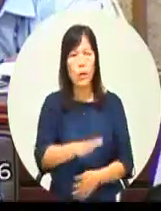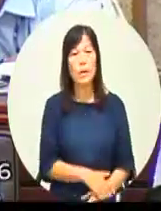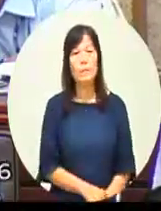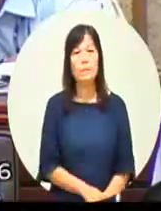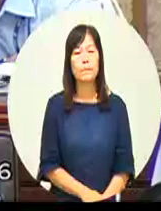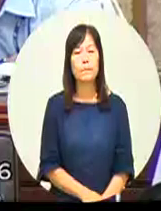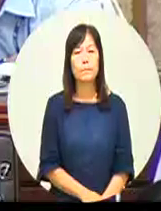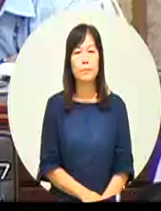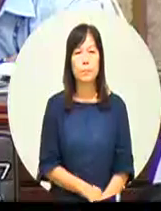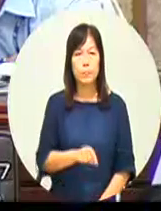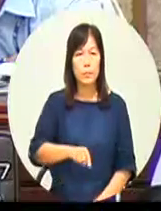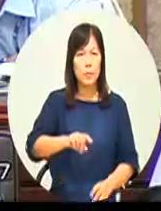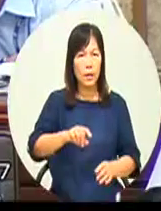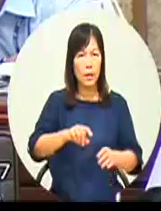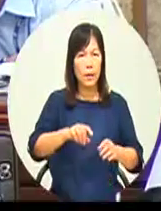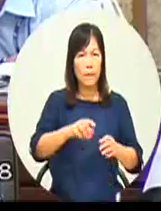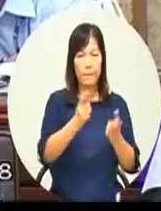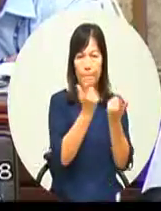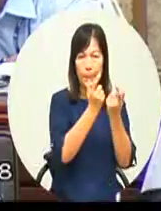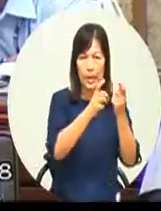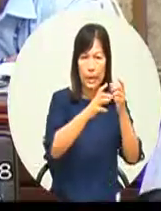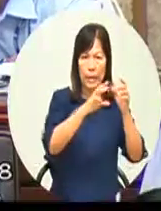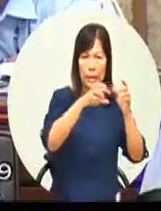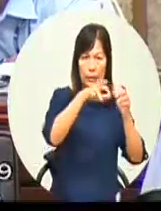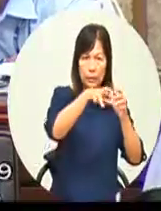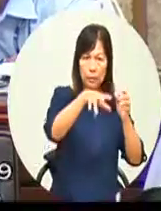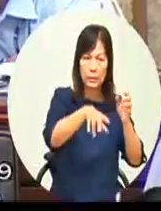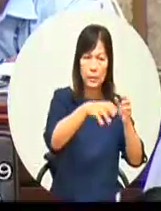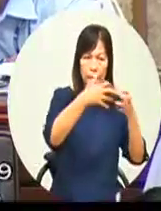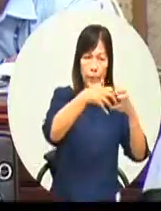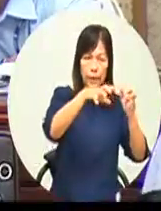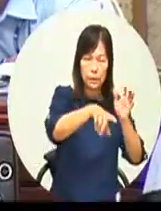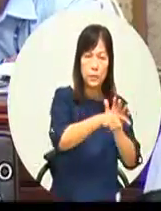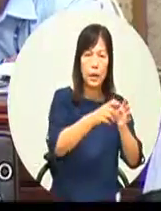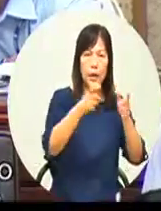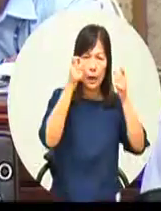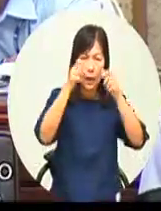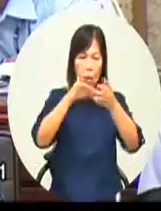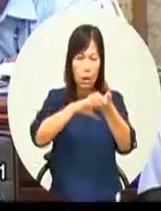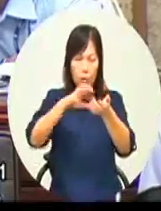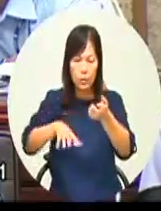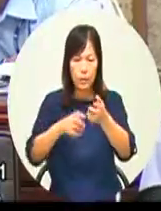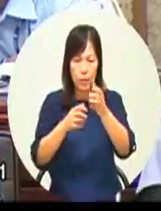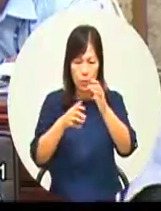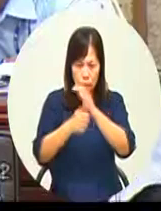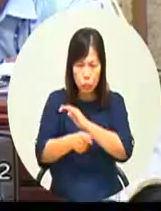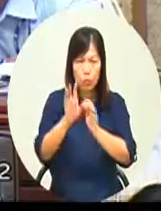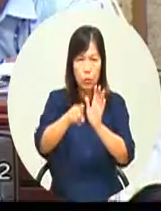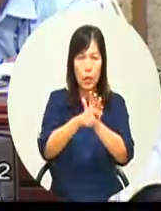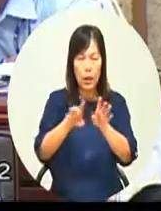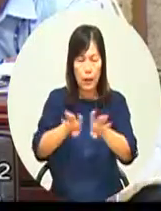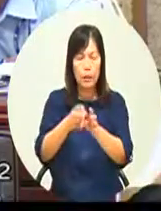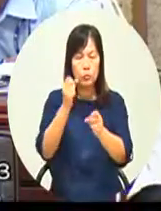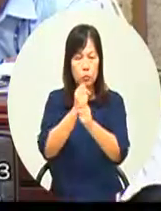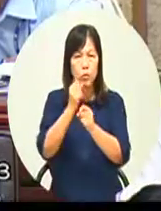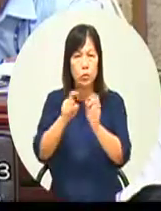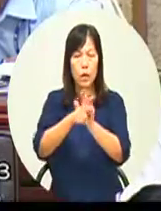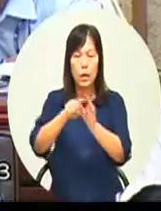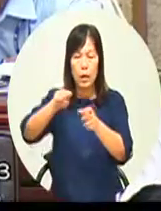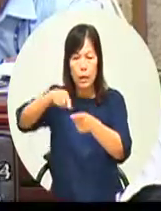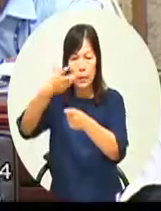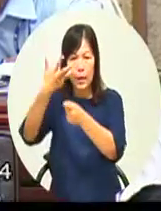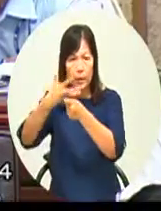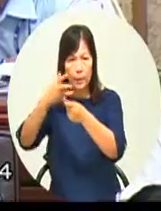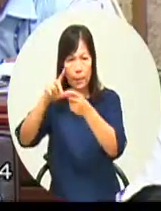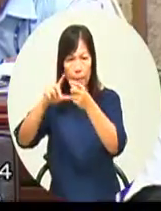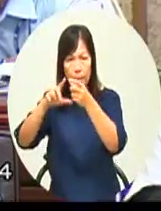有关这一部分的话，我们北机场部分高一已经进驻，那高一目前也正在进行开发中，预计在108年底部分可